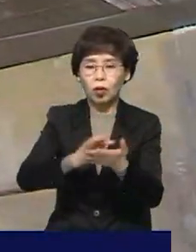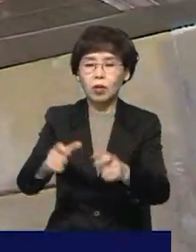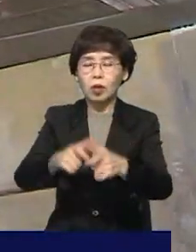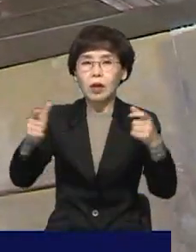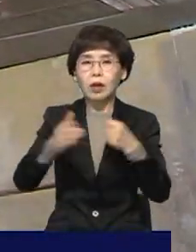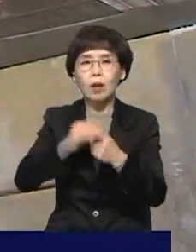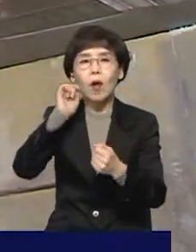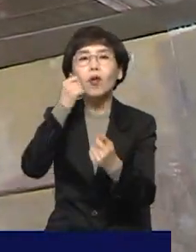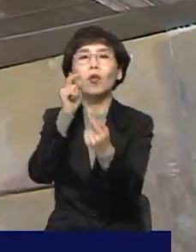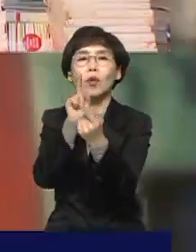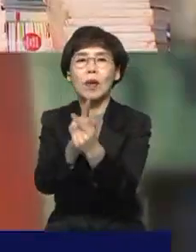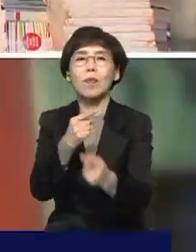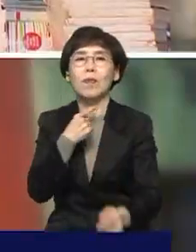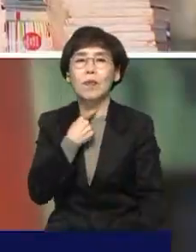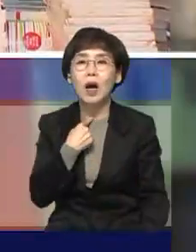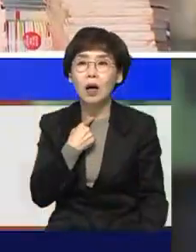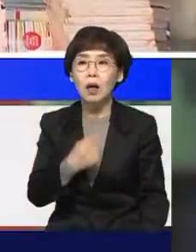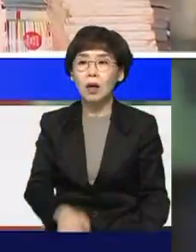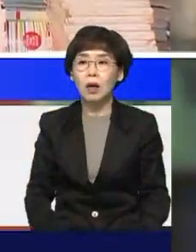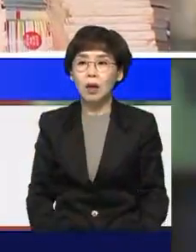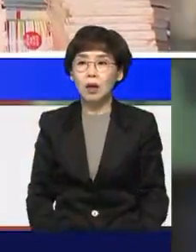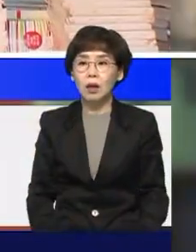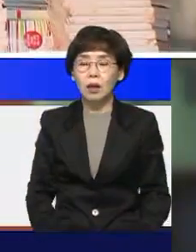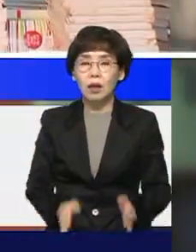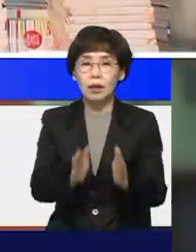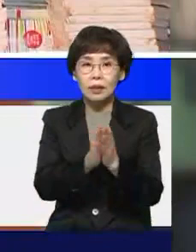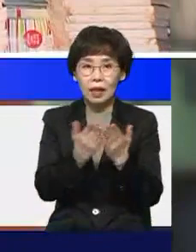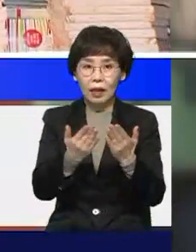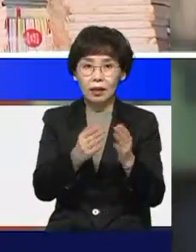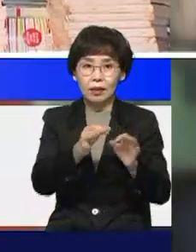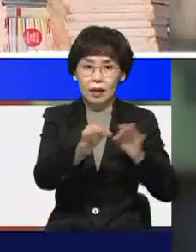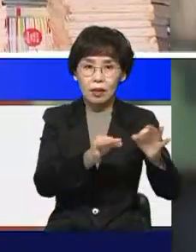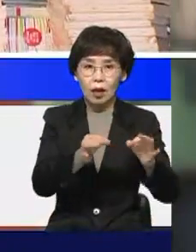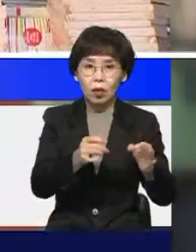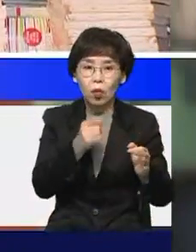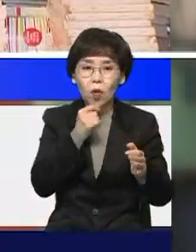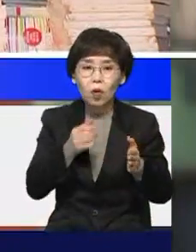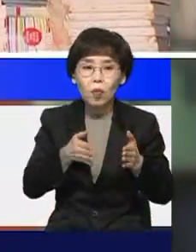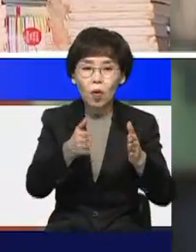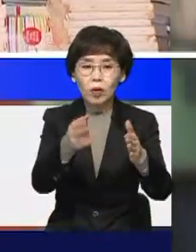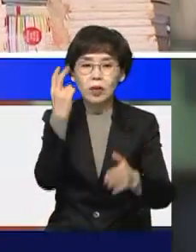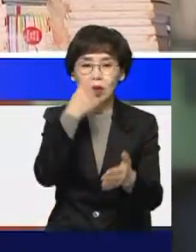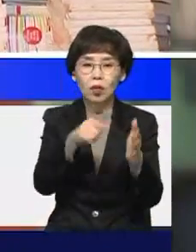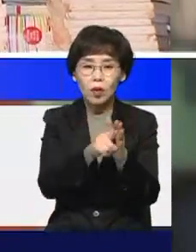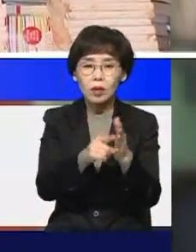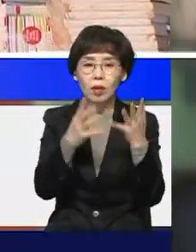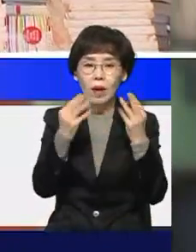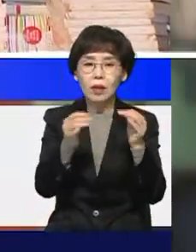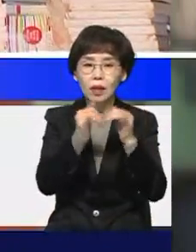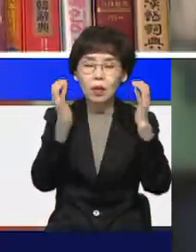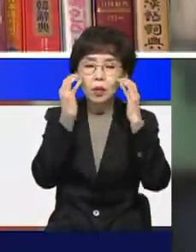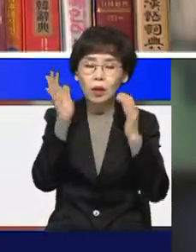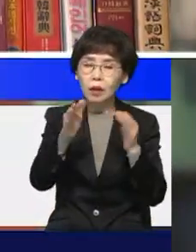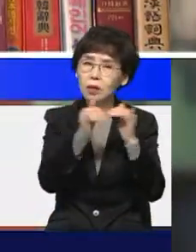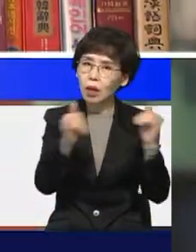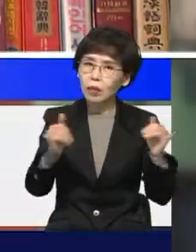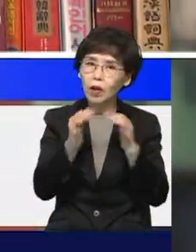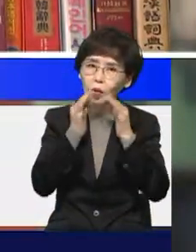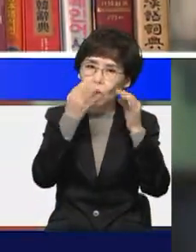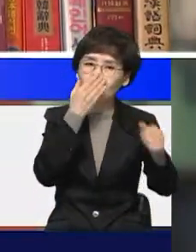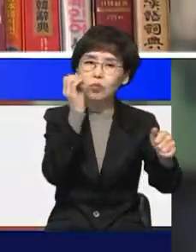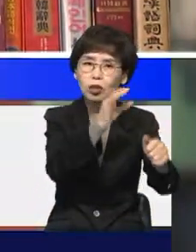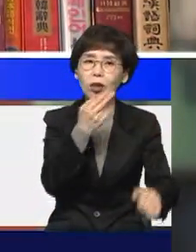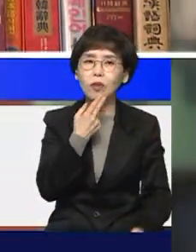어려움도 겪었습니다. 책방 건물 지키려고 많은 사람들이 그렇게 고생하고 있는데 그런 분들의 노력도 제가 무시할 수 없었고 이 리모델링